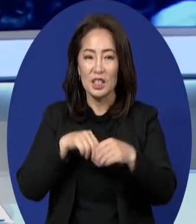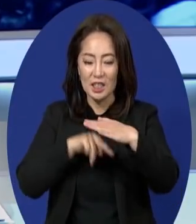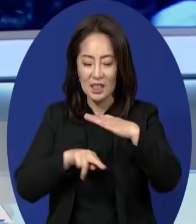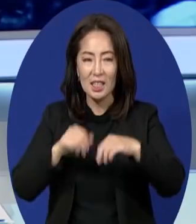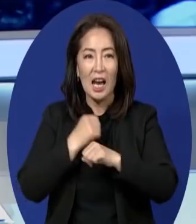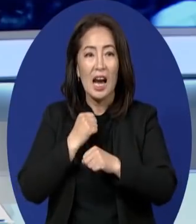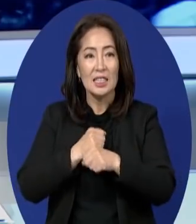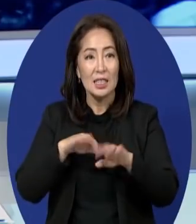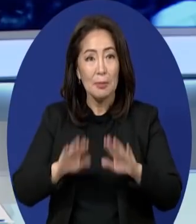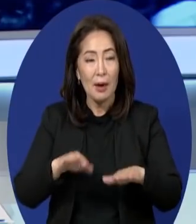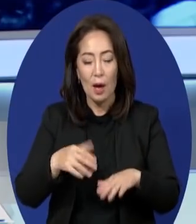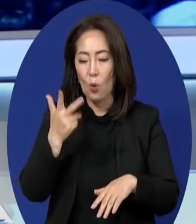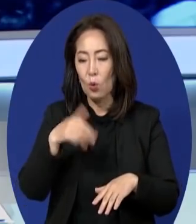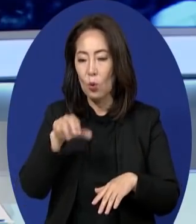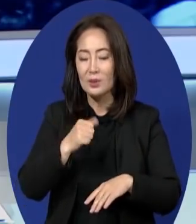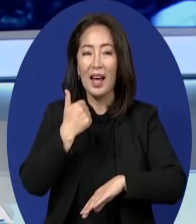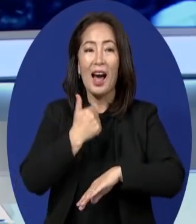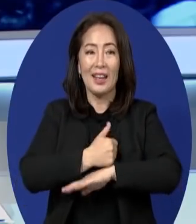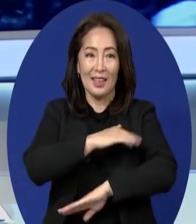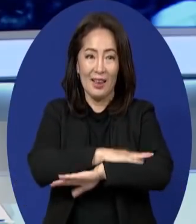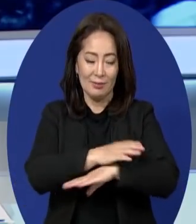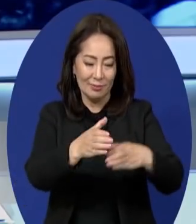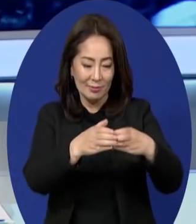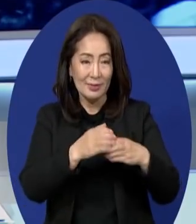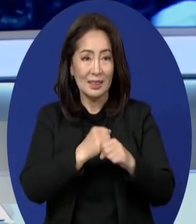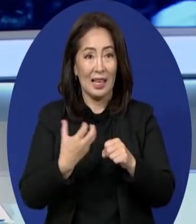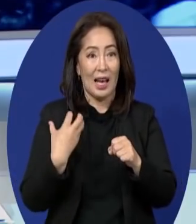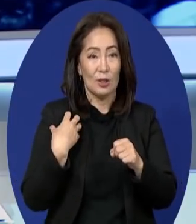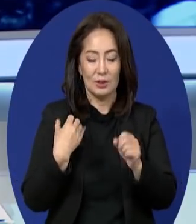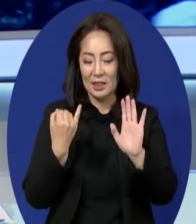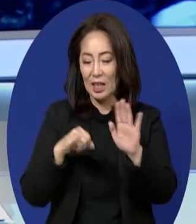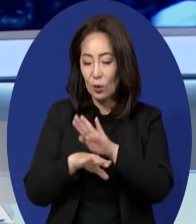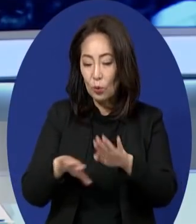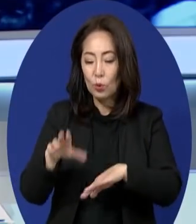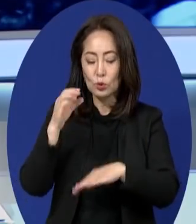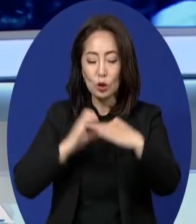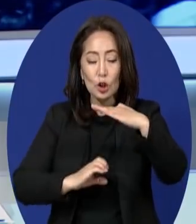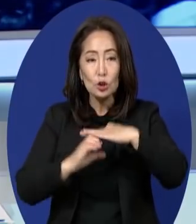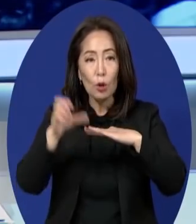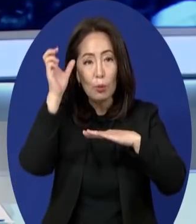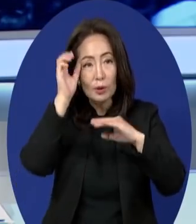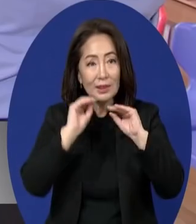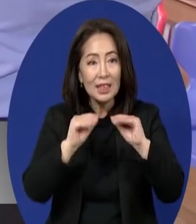ажиллахдаа 3 удаа ахлах бүлэг хариуцж 60 гаруй хүүхдэд сургуулийн өмнөх боловсролыг олгосон байна.